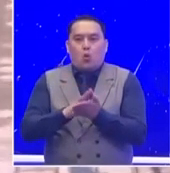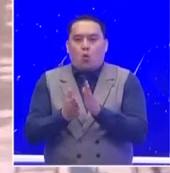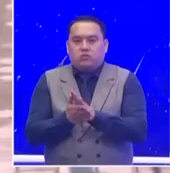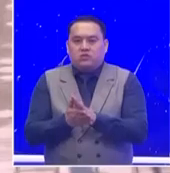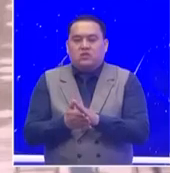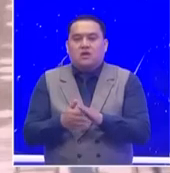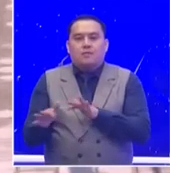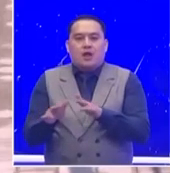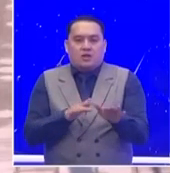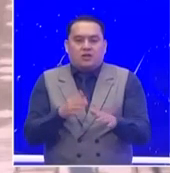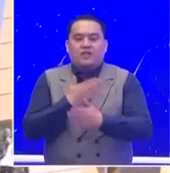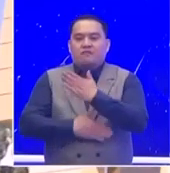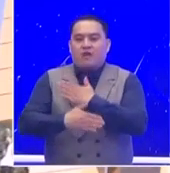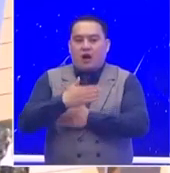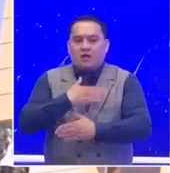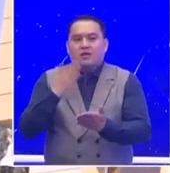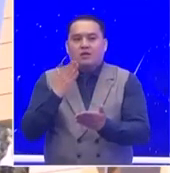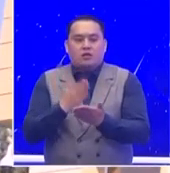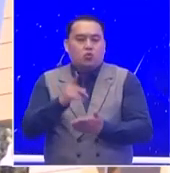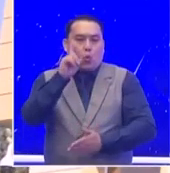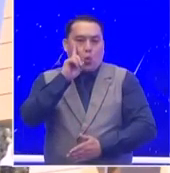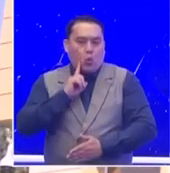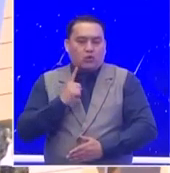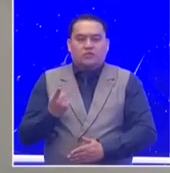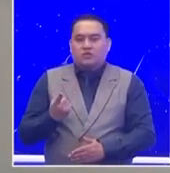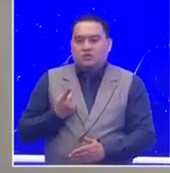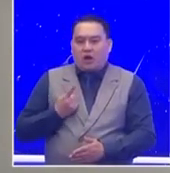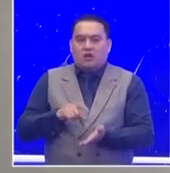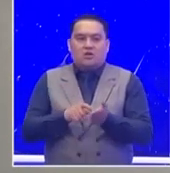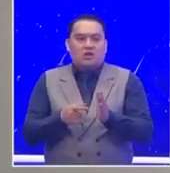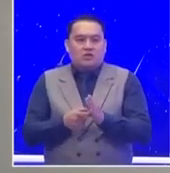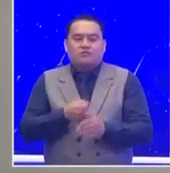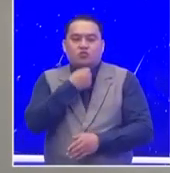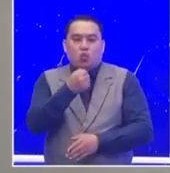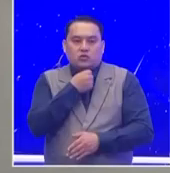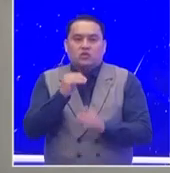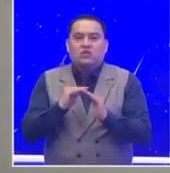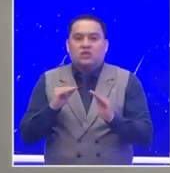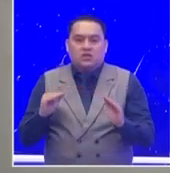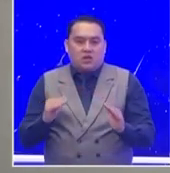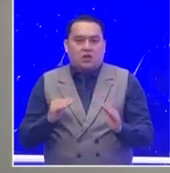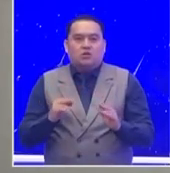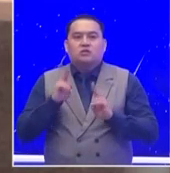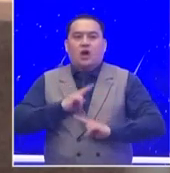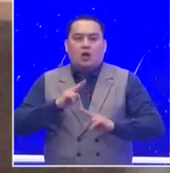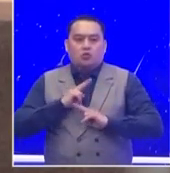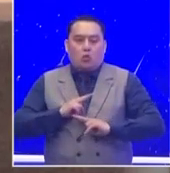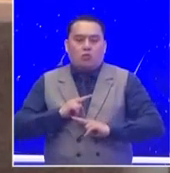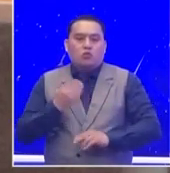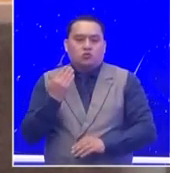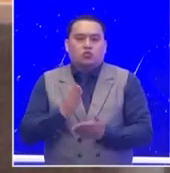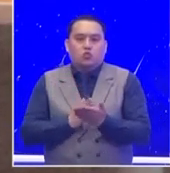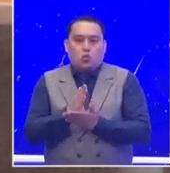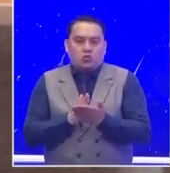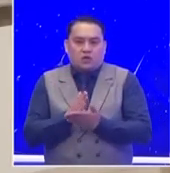безбарьерного передвижения инвалидов. Предусмотрен комфортный зал ожидания как для взрослых, так и их детей. Появился у сотрудников антикоррупционной